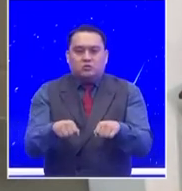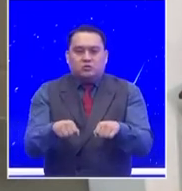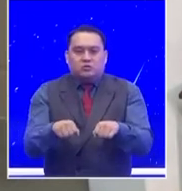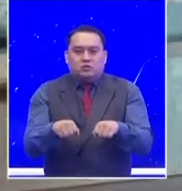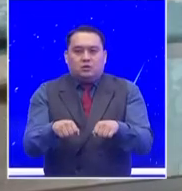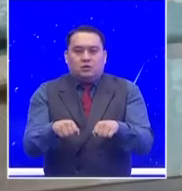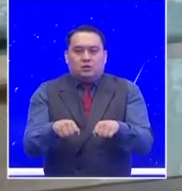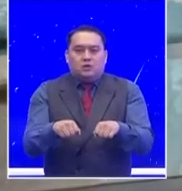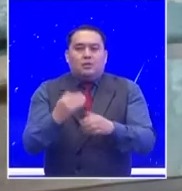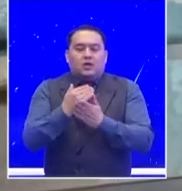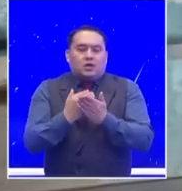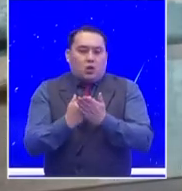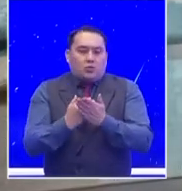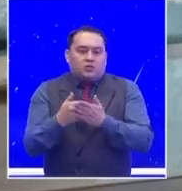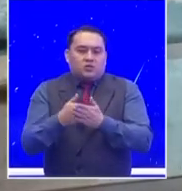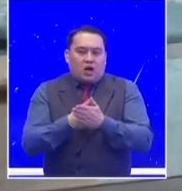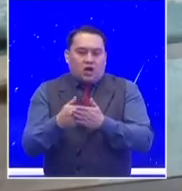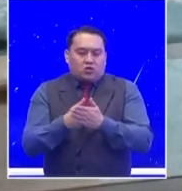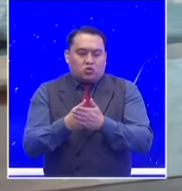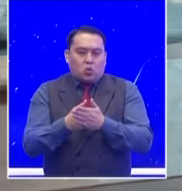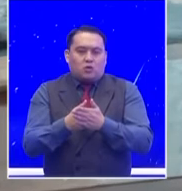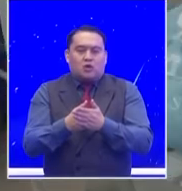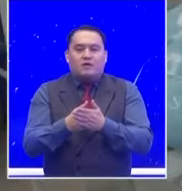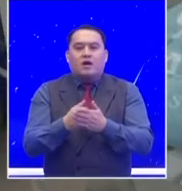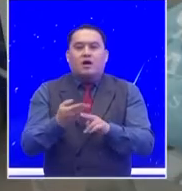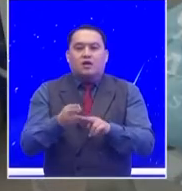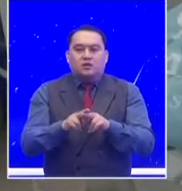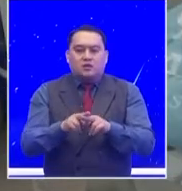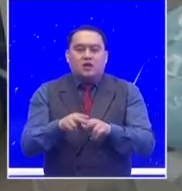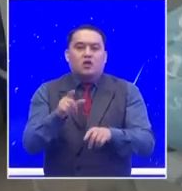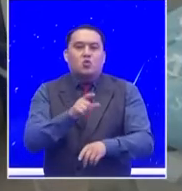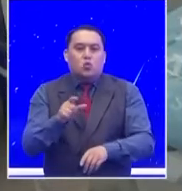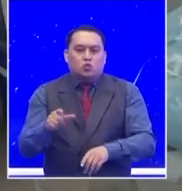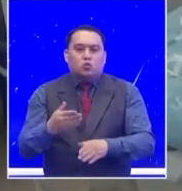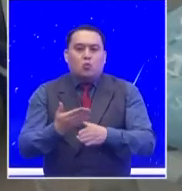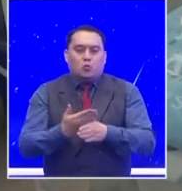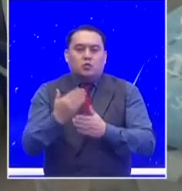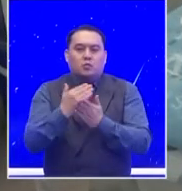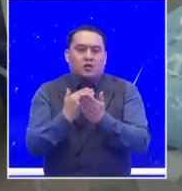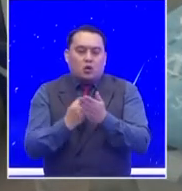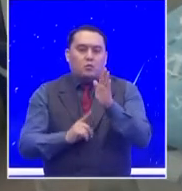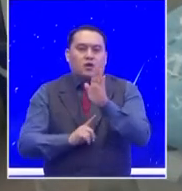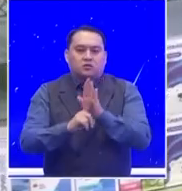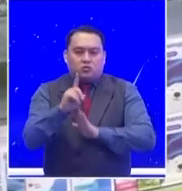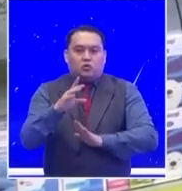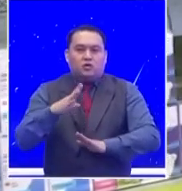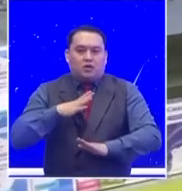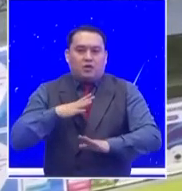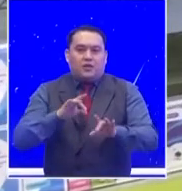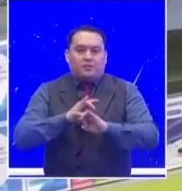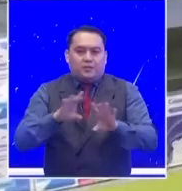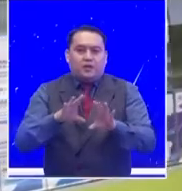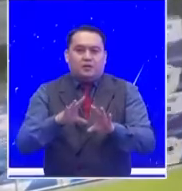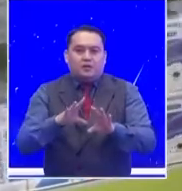в эту программу. Вершин добьется идущий. Герои сюжета – это реальные люди, которые благодаря программе «Бизнес Бастау» осуществили свои